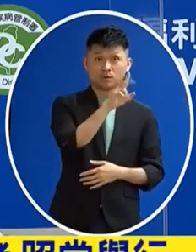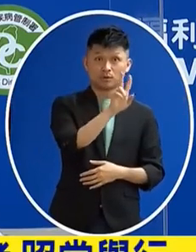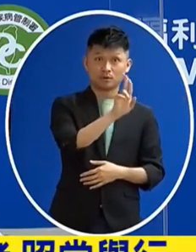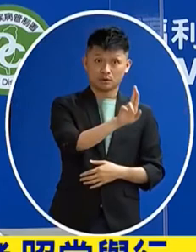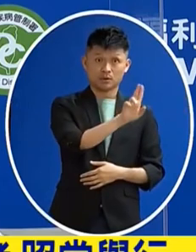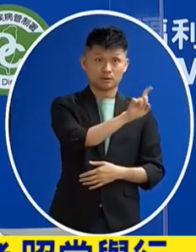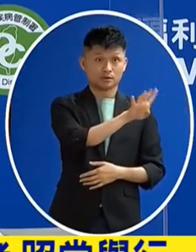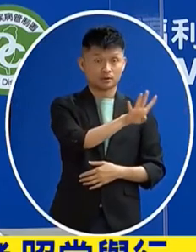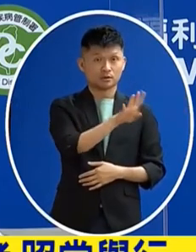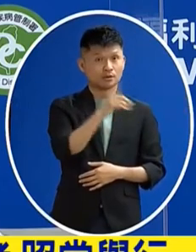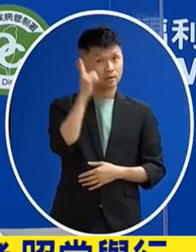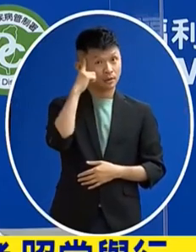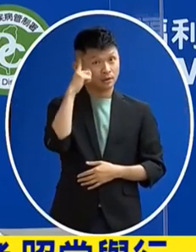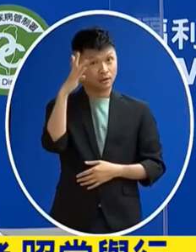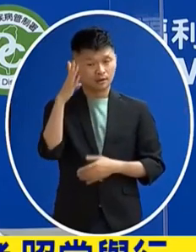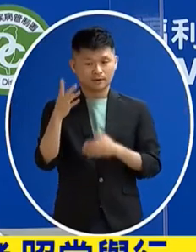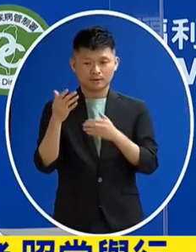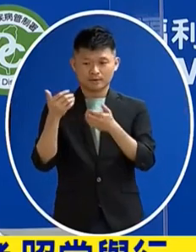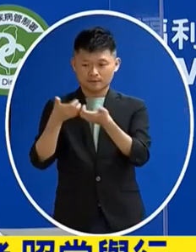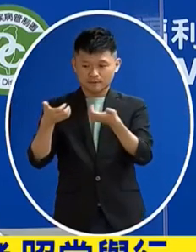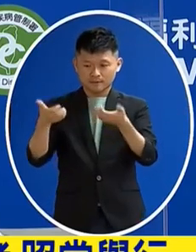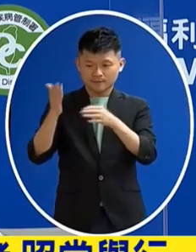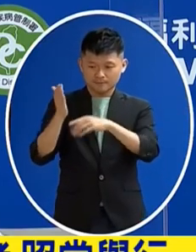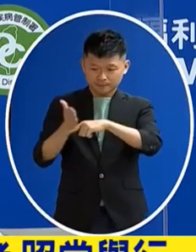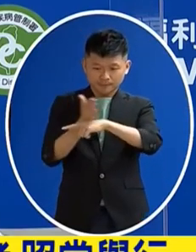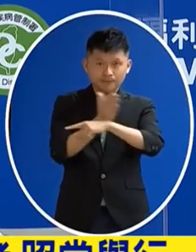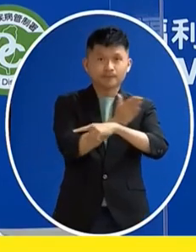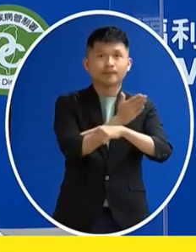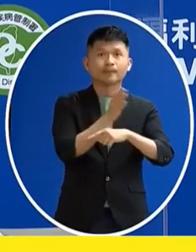5、7、9、12、14哈这样的，希望跟裁剪哈